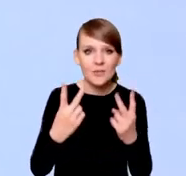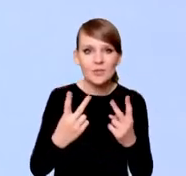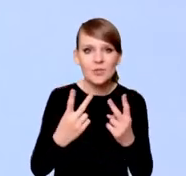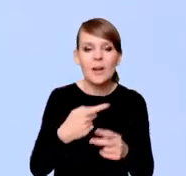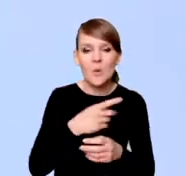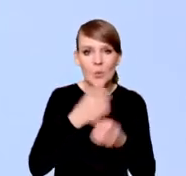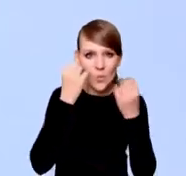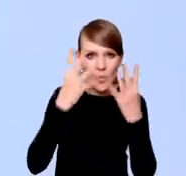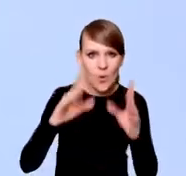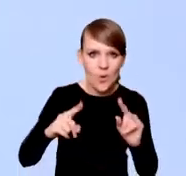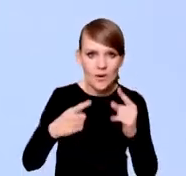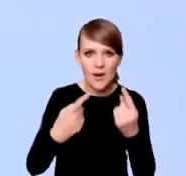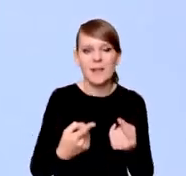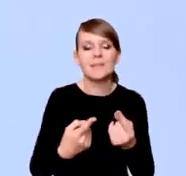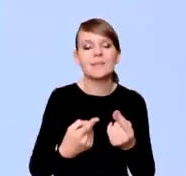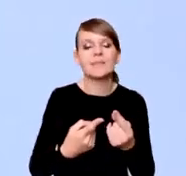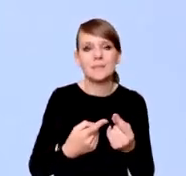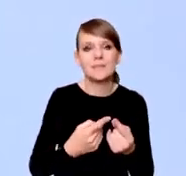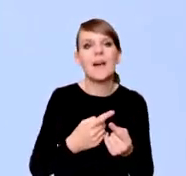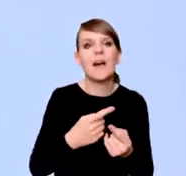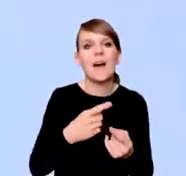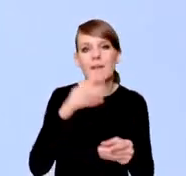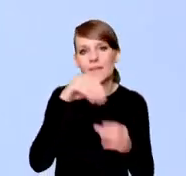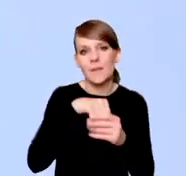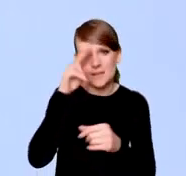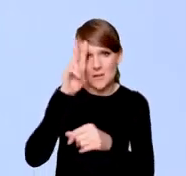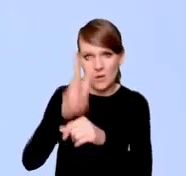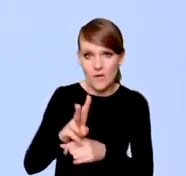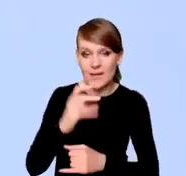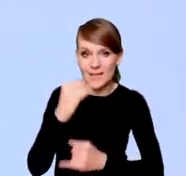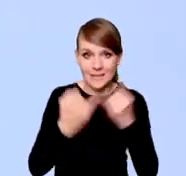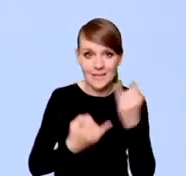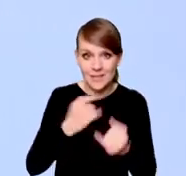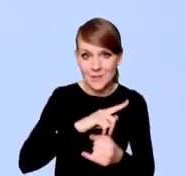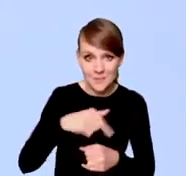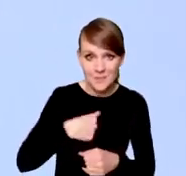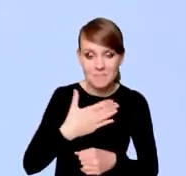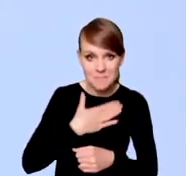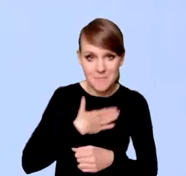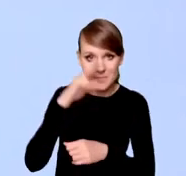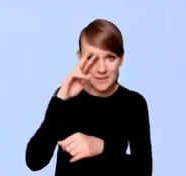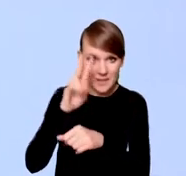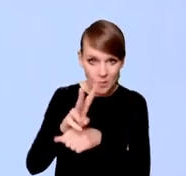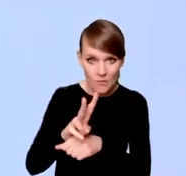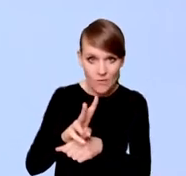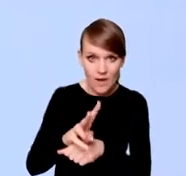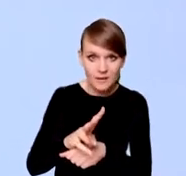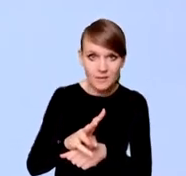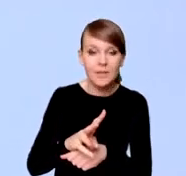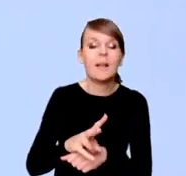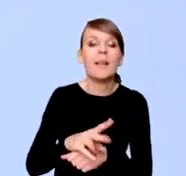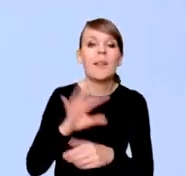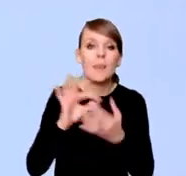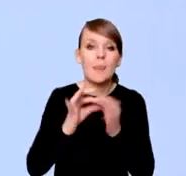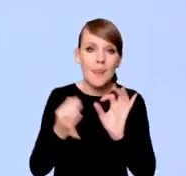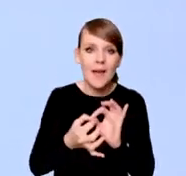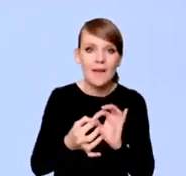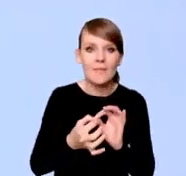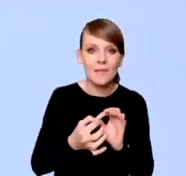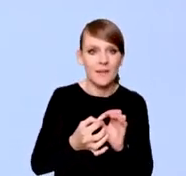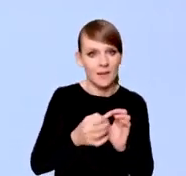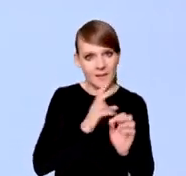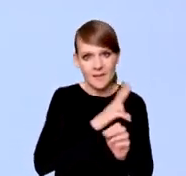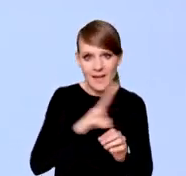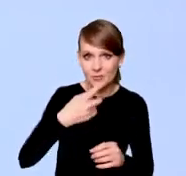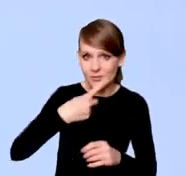organizacyjnej na zaufaniu. Bo jeżeli mamy do siebie zaufanie, to nawet każdy z nas